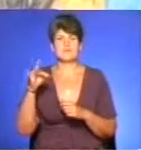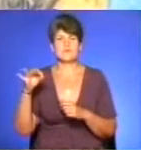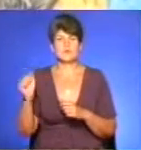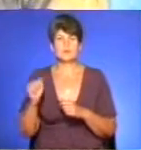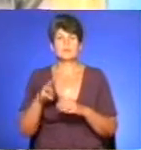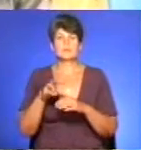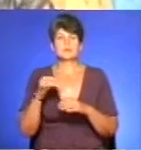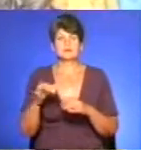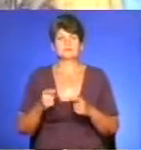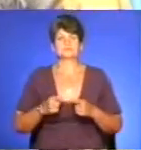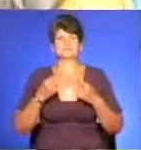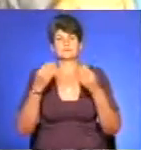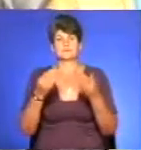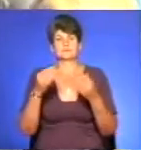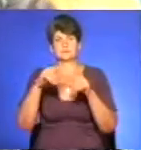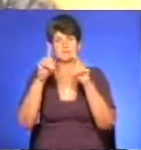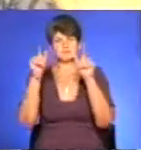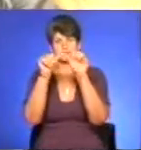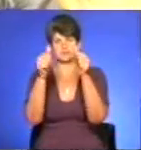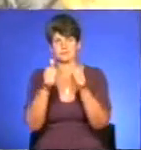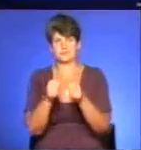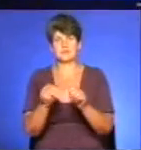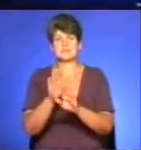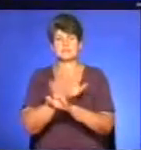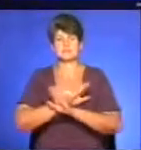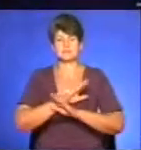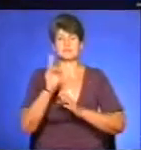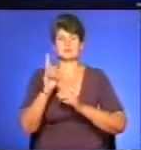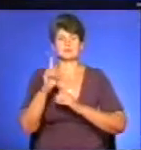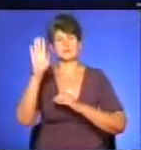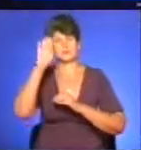пам'ятний знак на честь героїв Небесної Сотні та загиблих на сході українських солдатів.